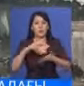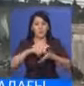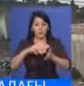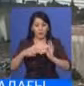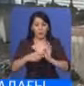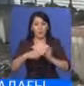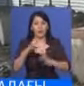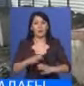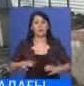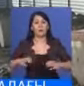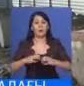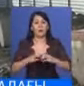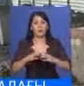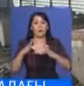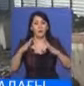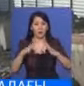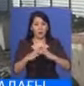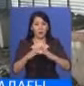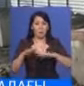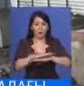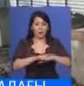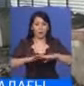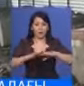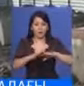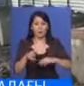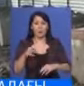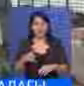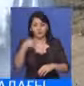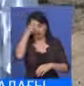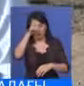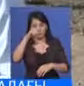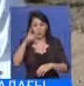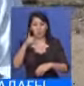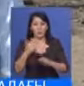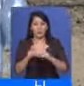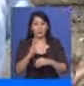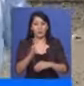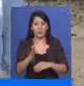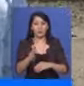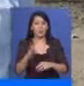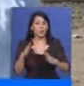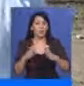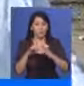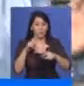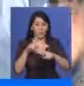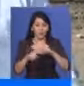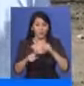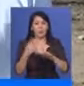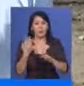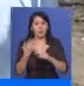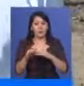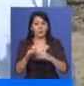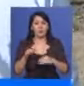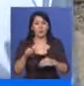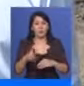бойынша мердігер компания баспананы халық игілігіне 2022 жылы тапсырмақ. Водите его. Үйді тездетіп тапсыру қажет. 2021